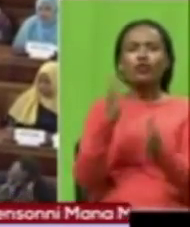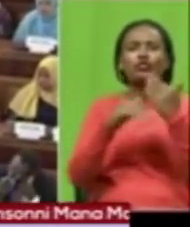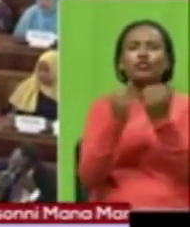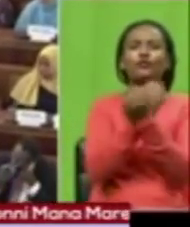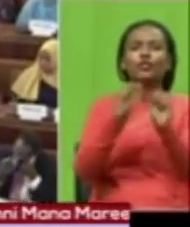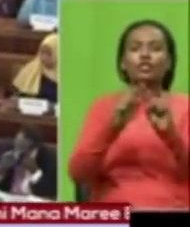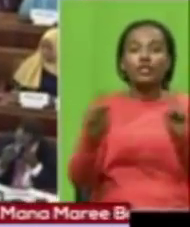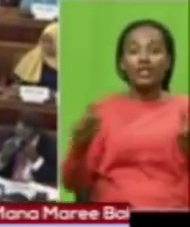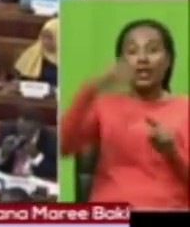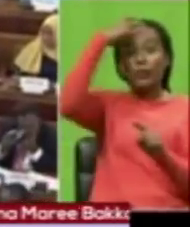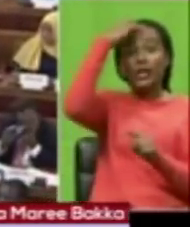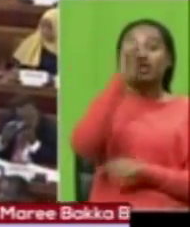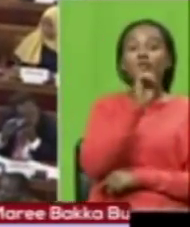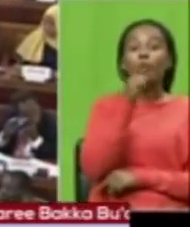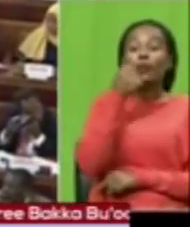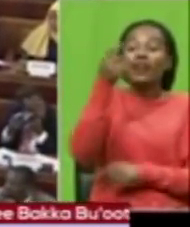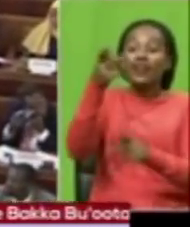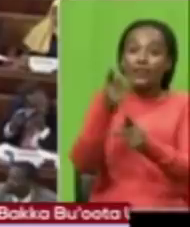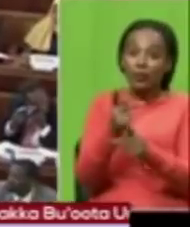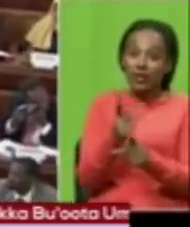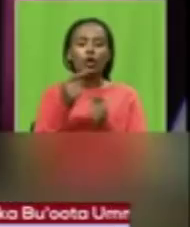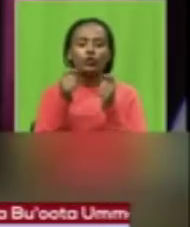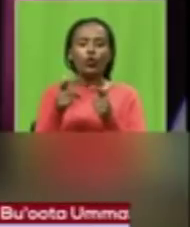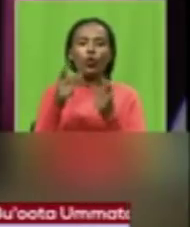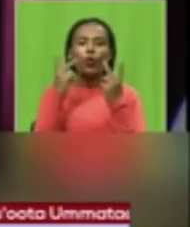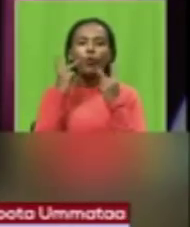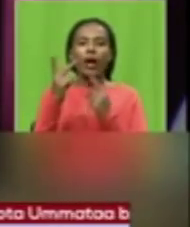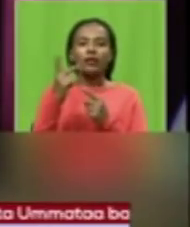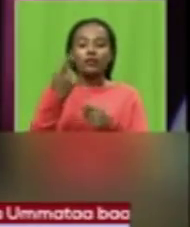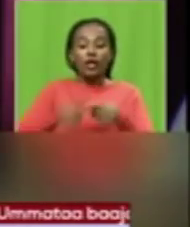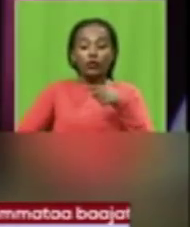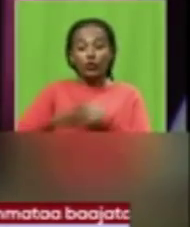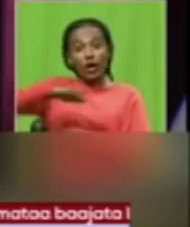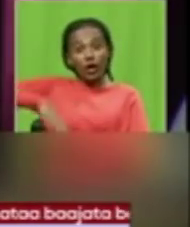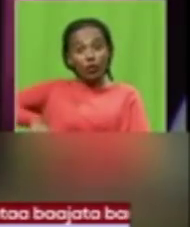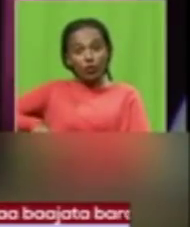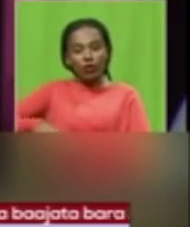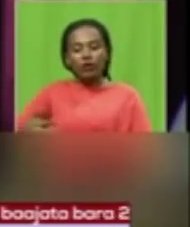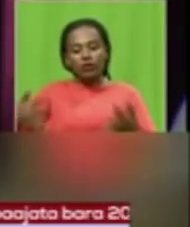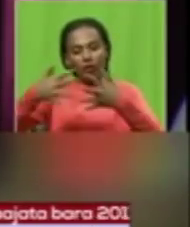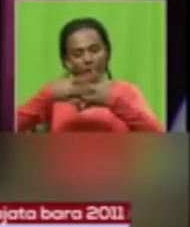dhuunfaa dabalu jedhan. Itoophiyaatti barattoota miiliyoona 29 siqantu barnoota isaanii